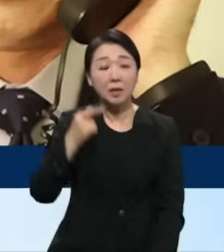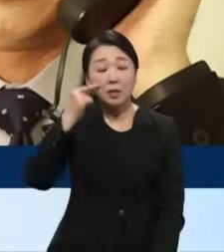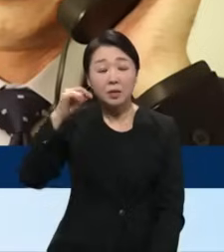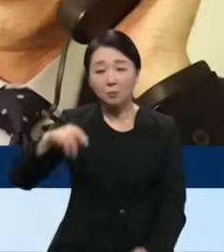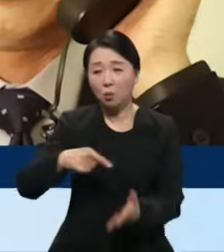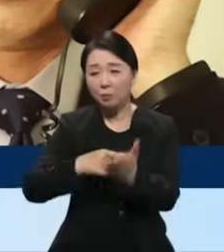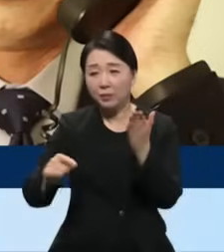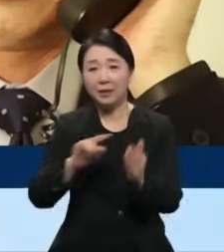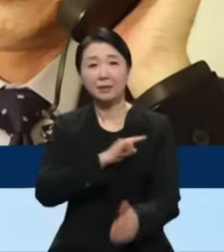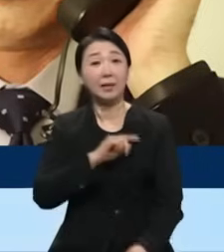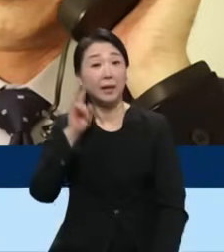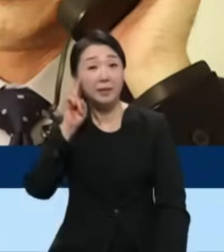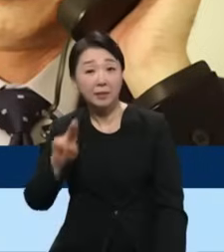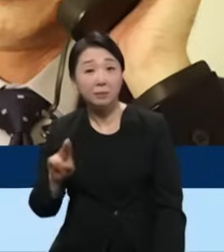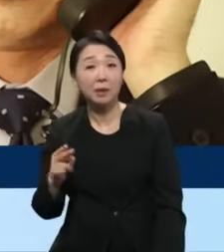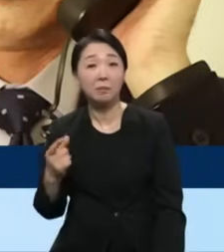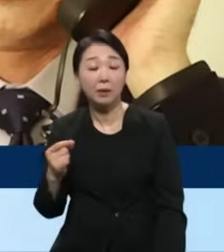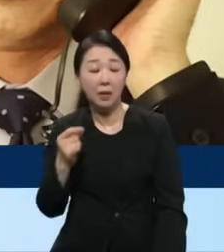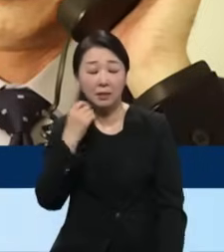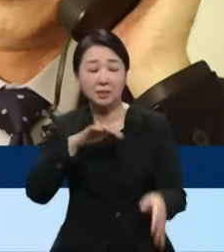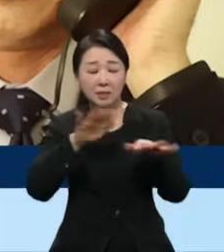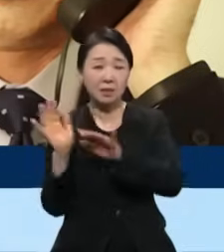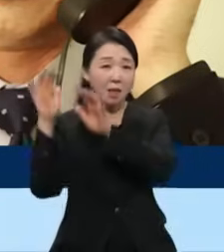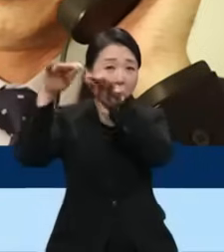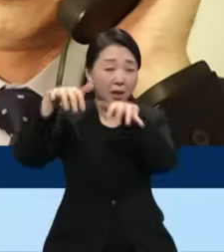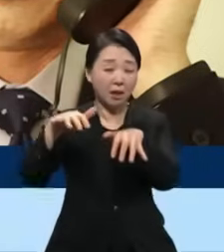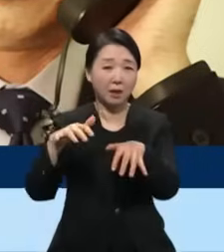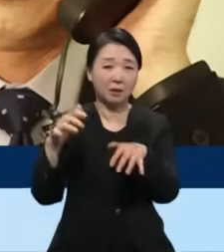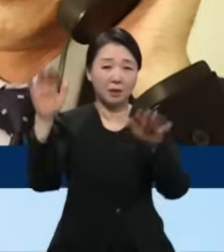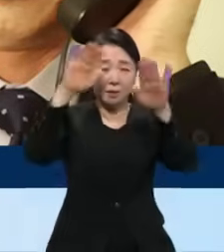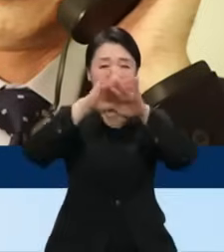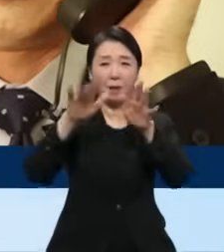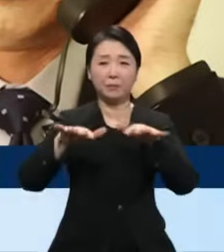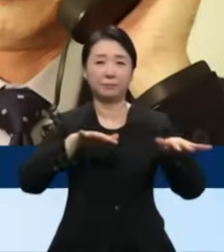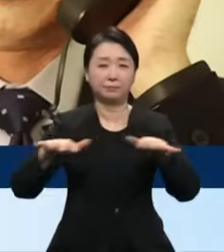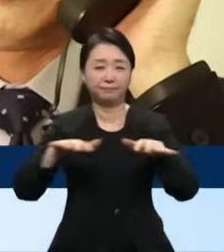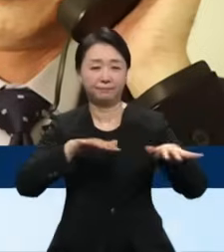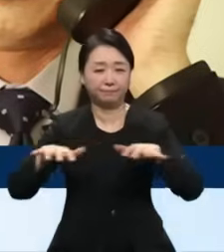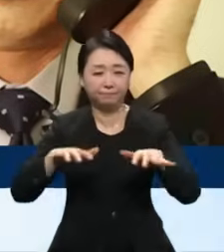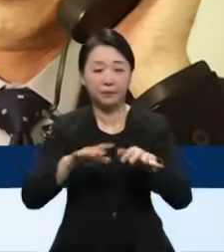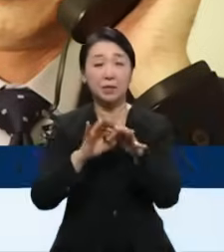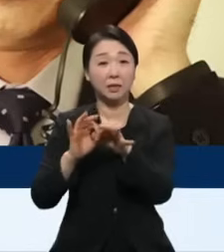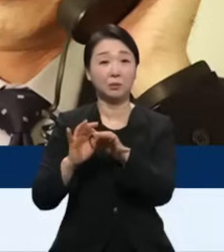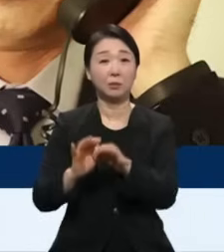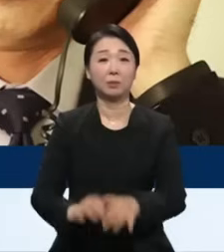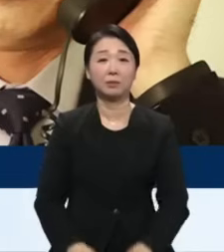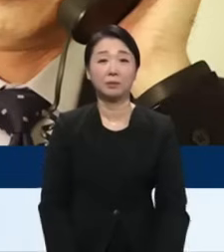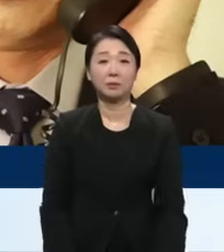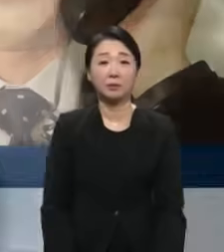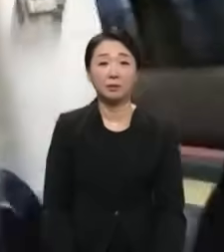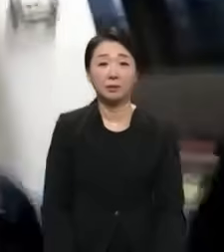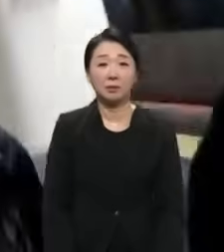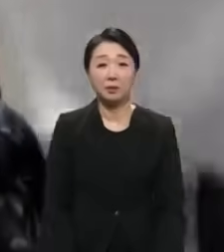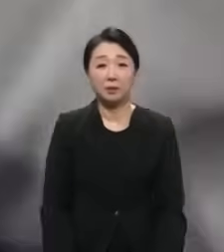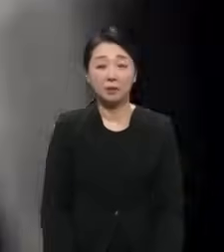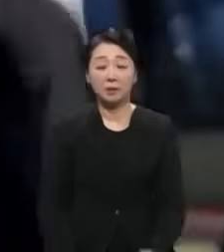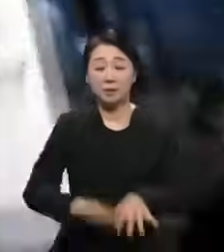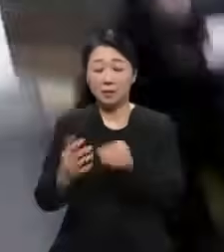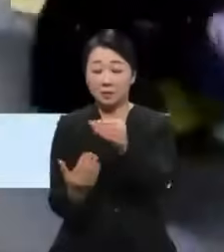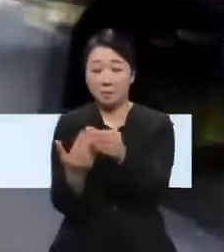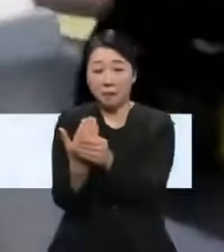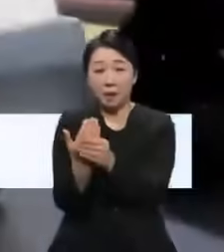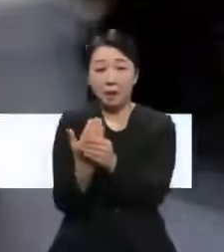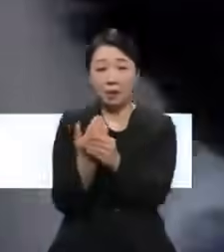가장 컸을 텐데 지진 해일에다 한밤중에도 계속 흔들림이 있었다면서요? 네, 지진이 발생한 이시카와현에는